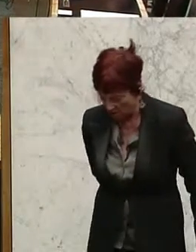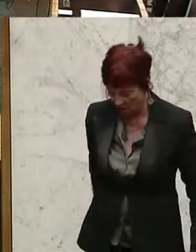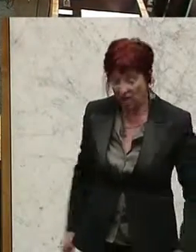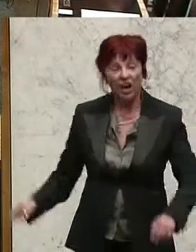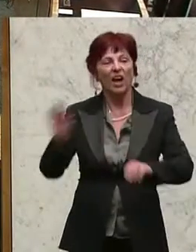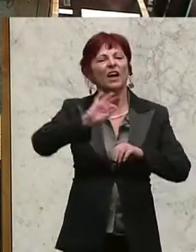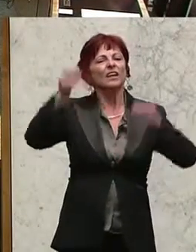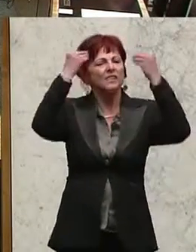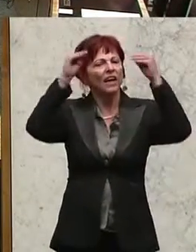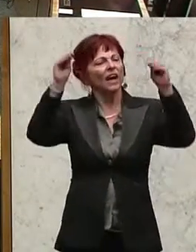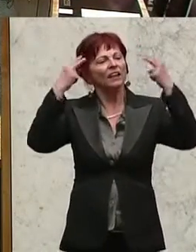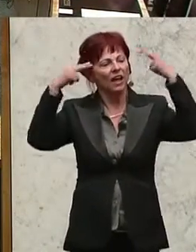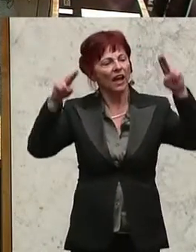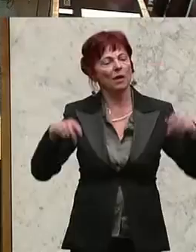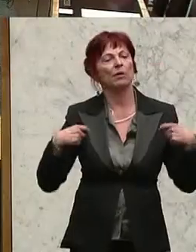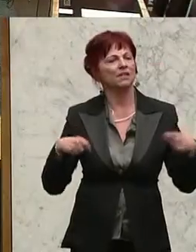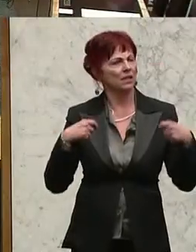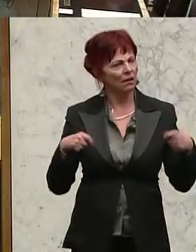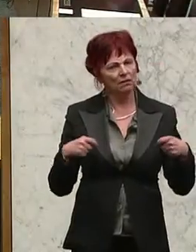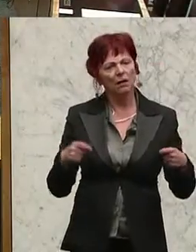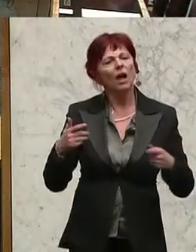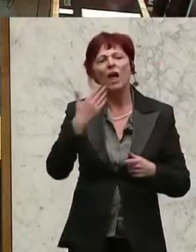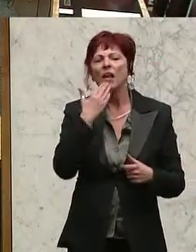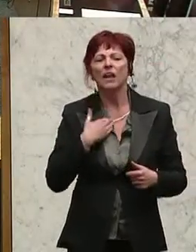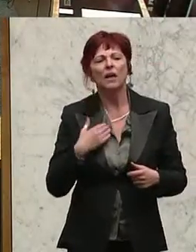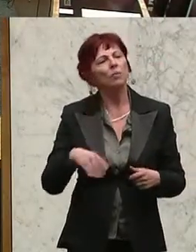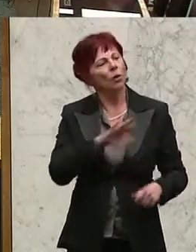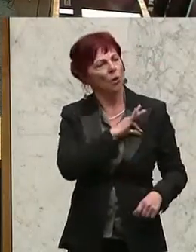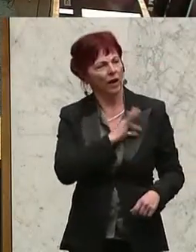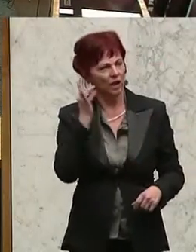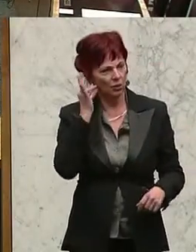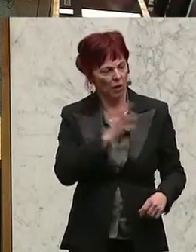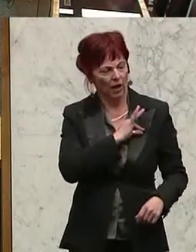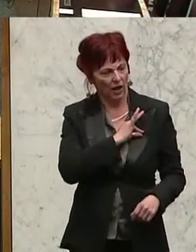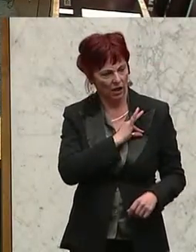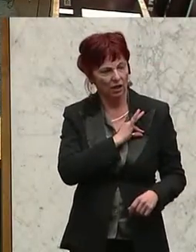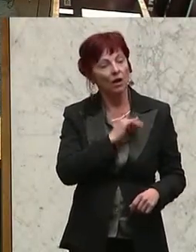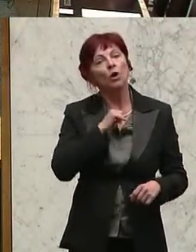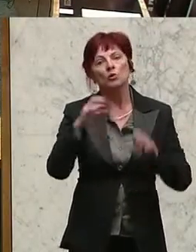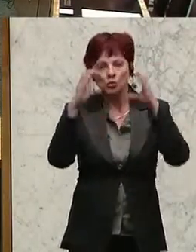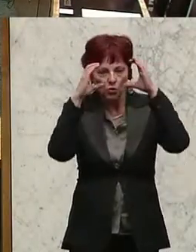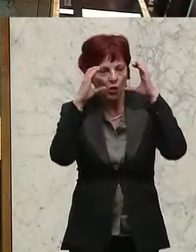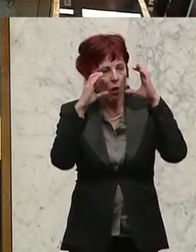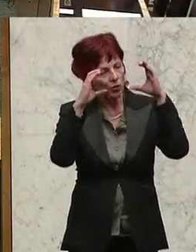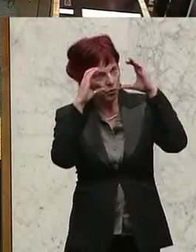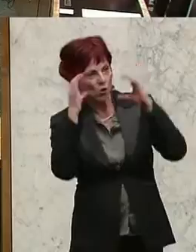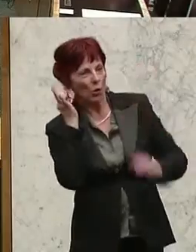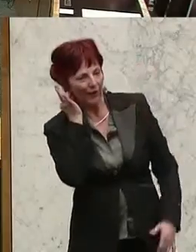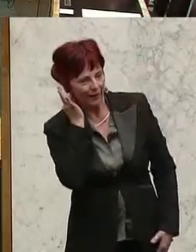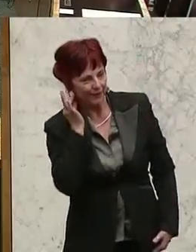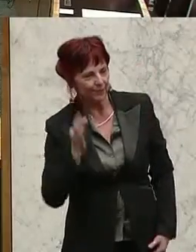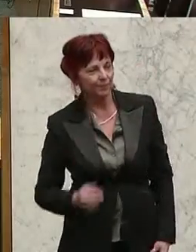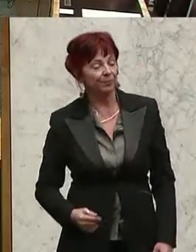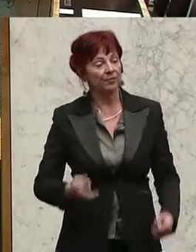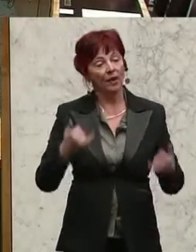Parlamentarischen Petitionsausschusses, wo ja die Petition des Abgeordneten Heinzl gegen die deutsche Autobahnmaut liegt. An sich war